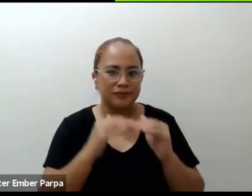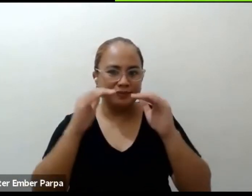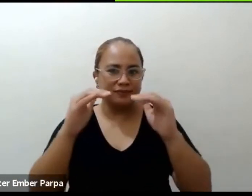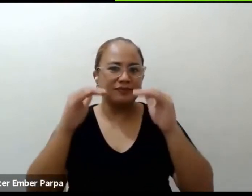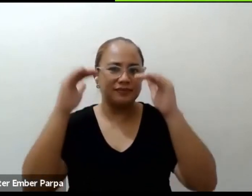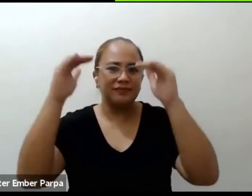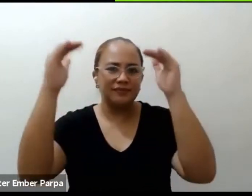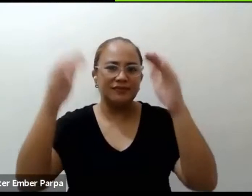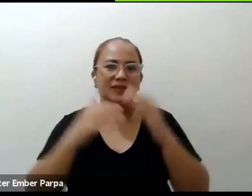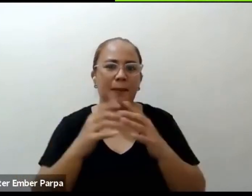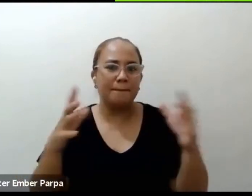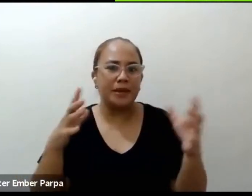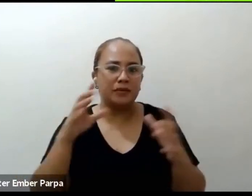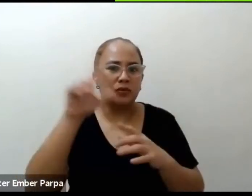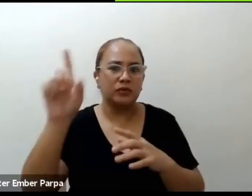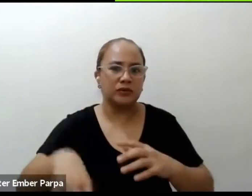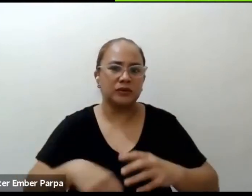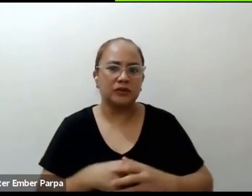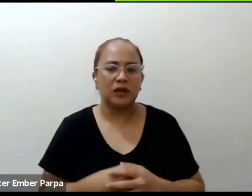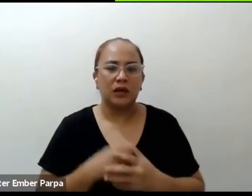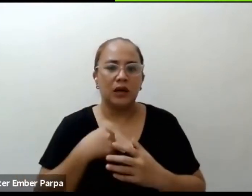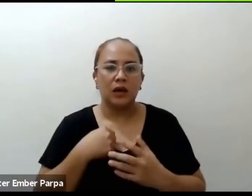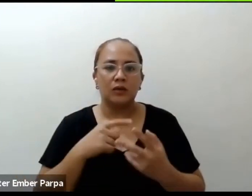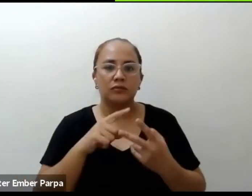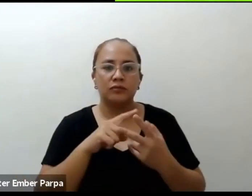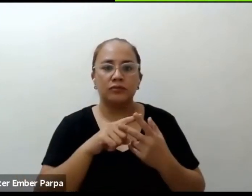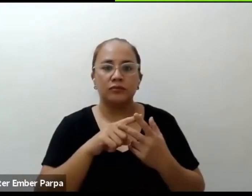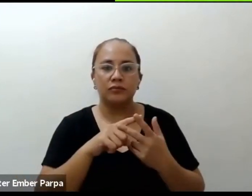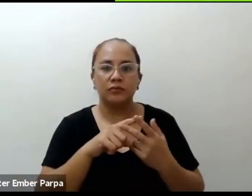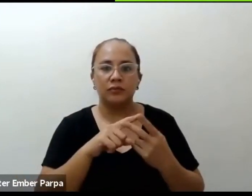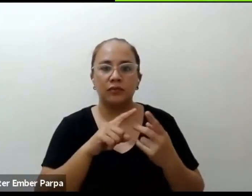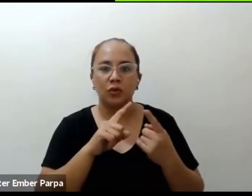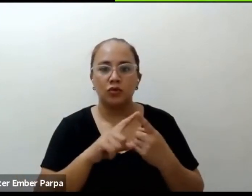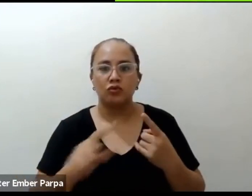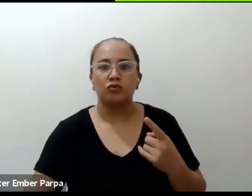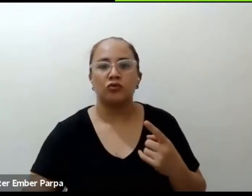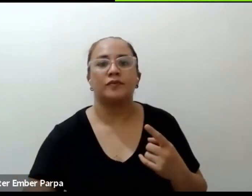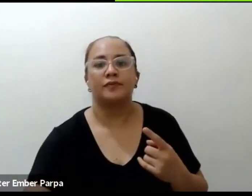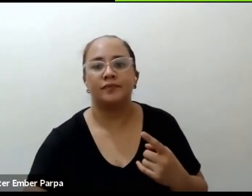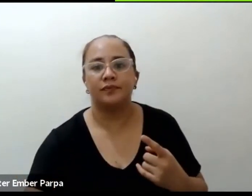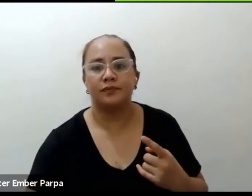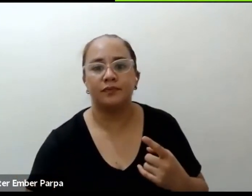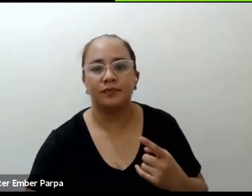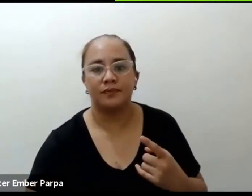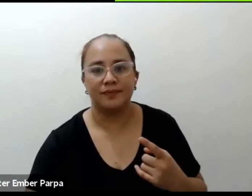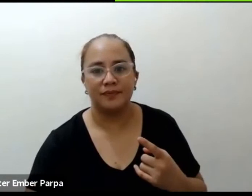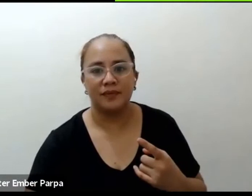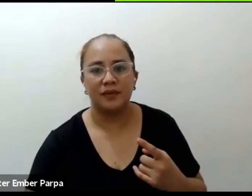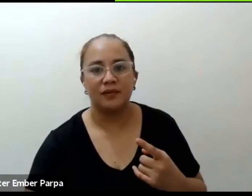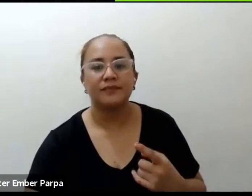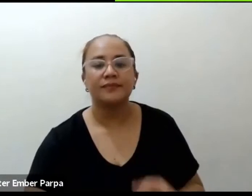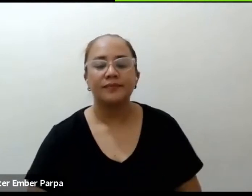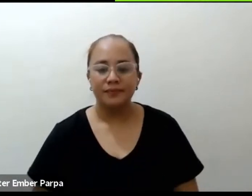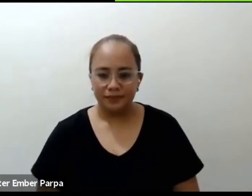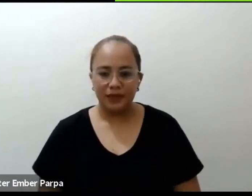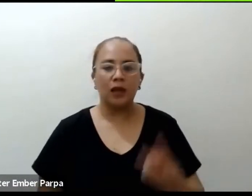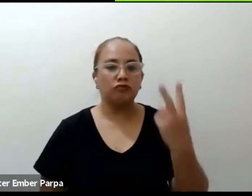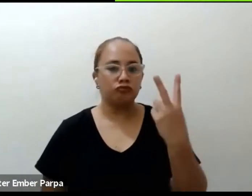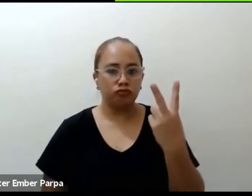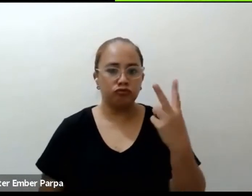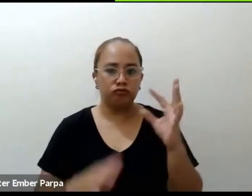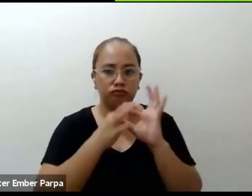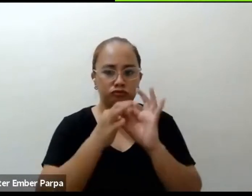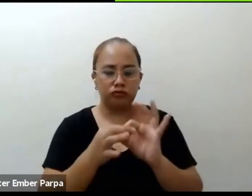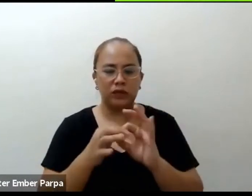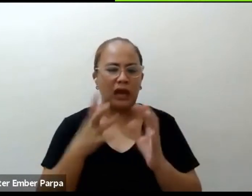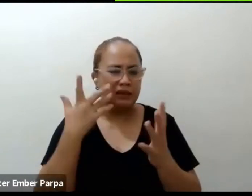No? And there were two important questions in relation to COVID-19 itself. No? And I think it's